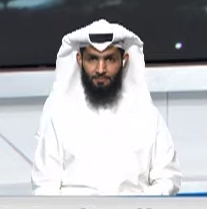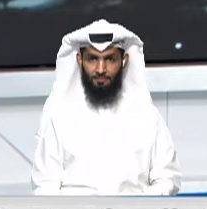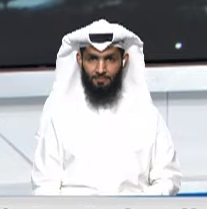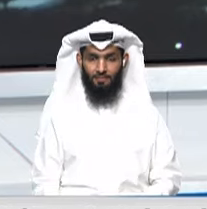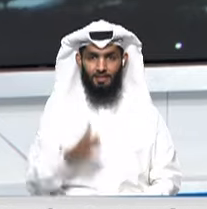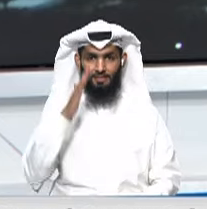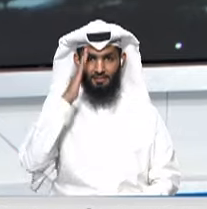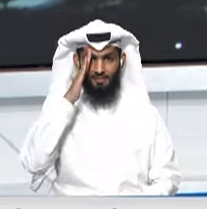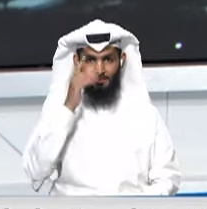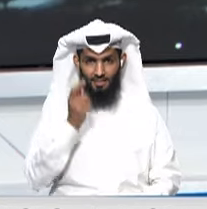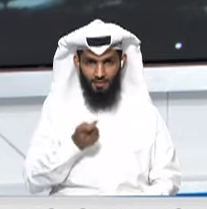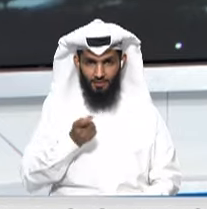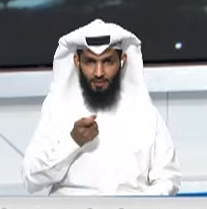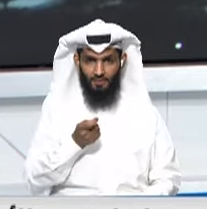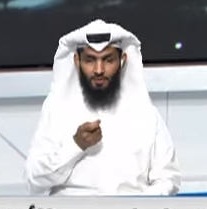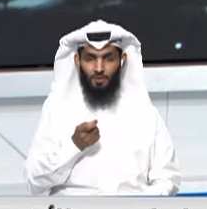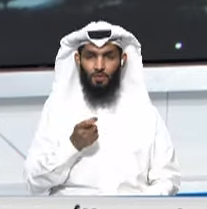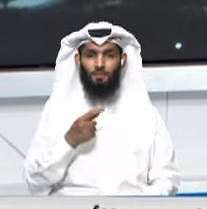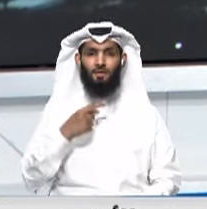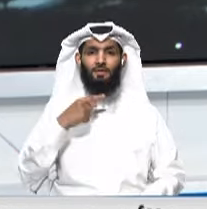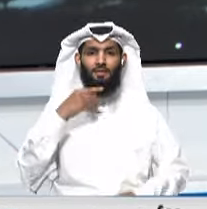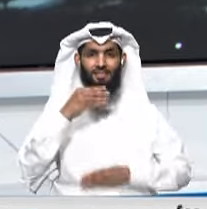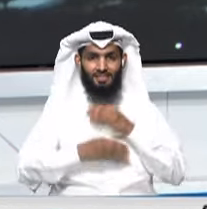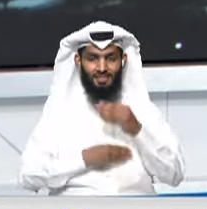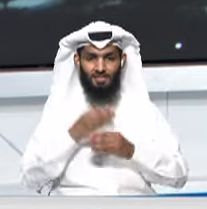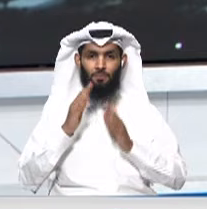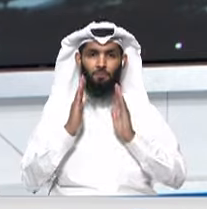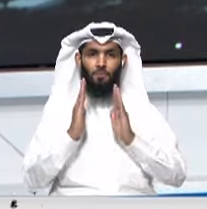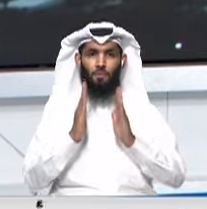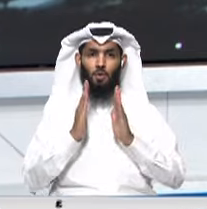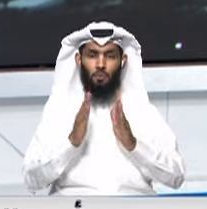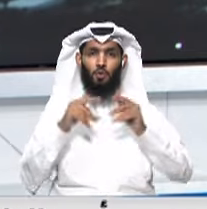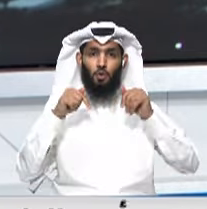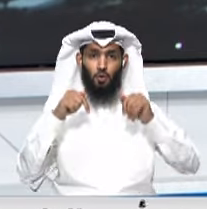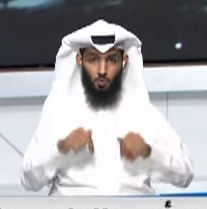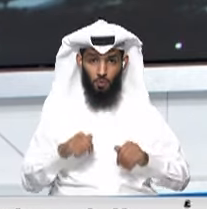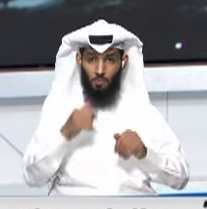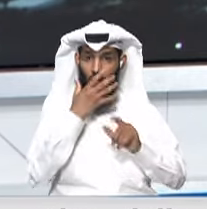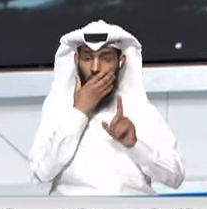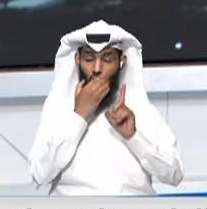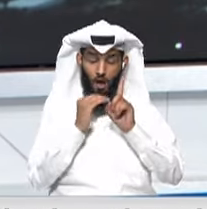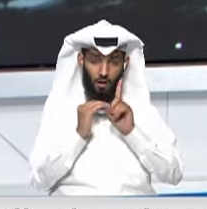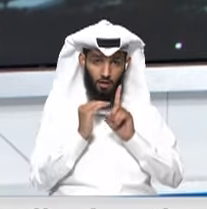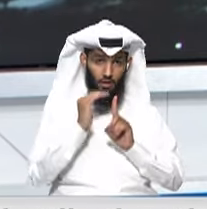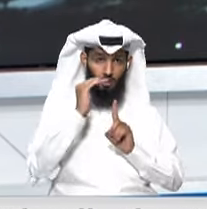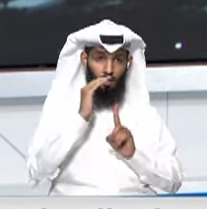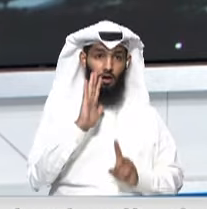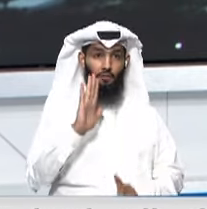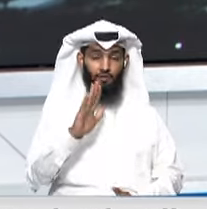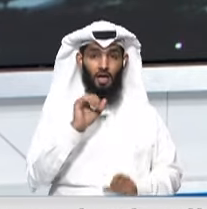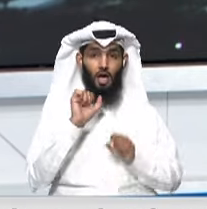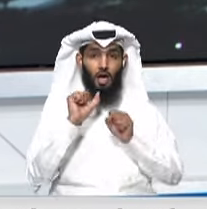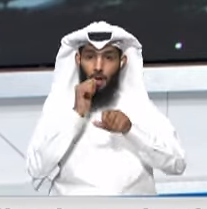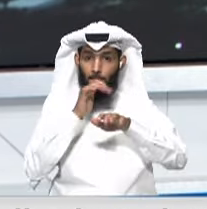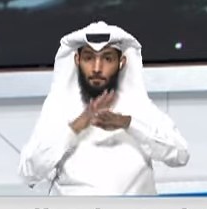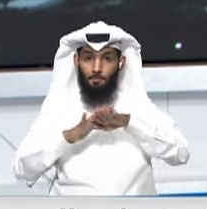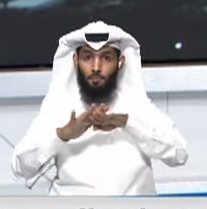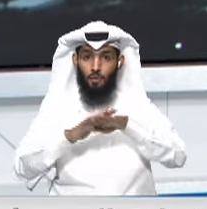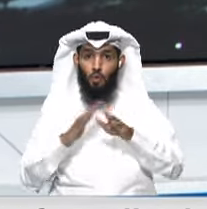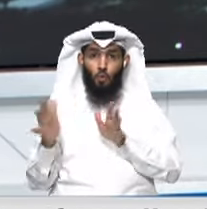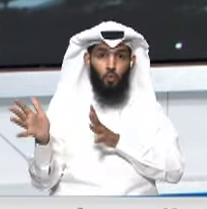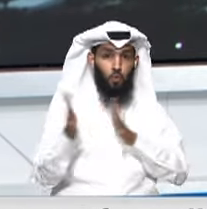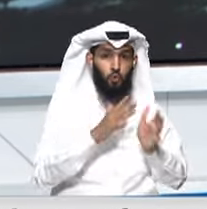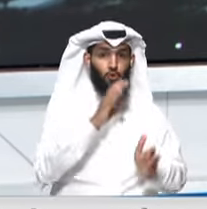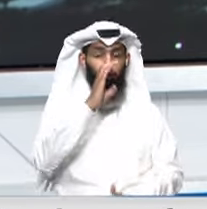السلام عليكم أعزائي المشاهدين، كل عام وانتم بخير وعيدكم مبارك. أجواءنا الليلة راح تكون حارة ورطبة نسبيا خاصة على المناطق الساحلية، ورياح جنوبية